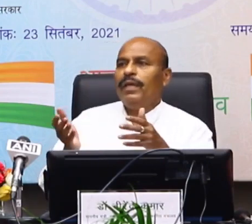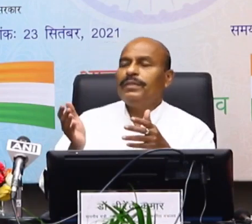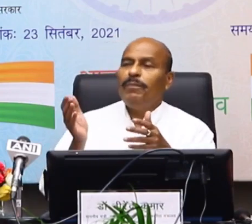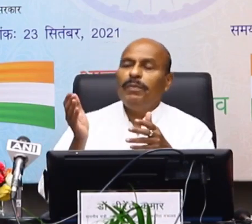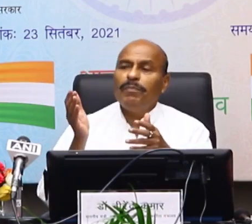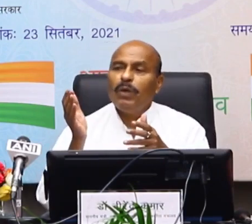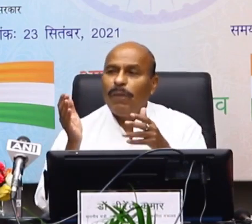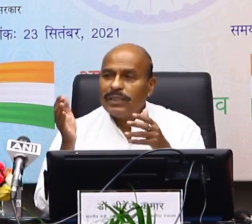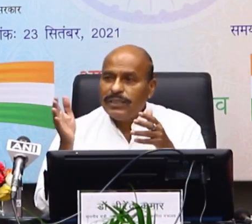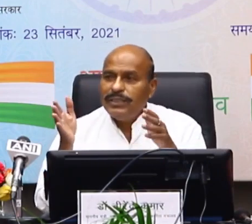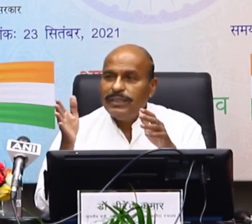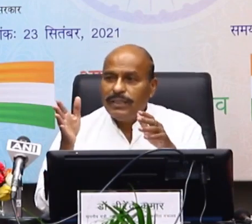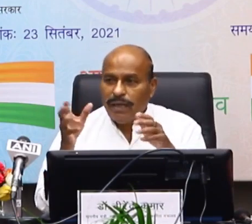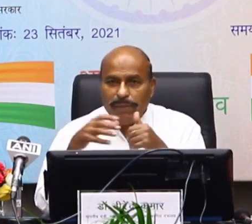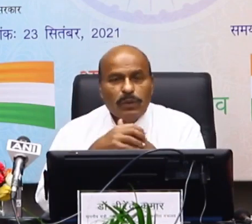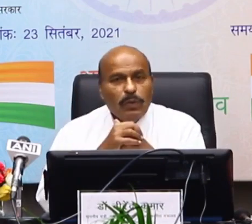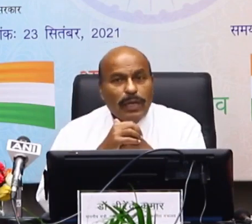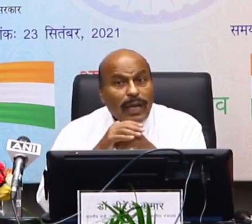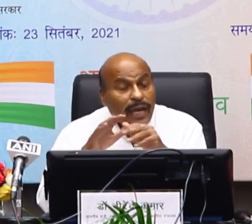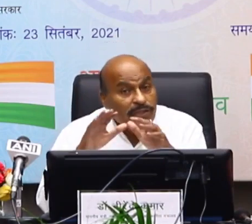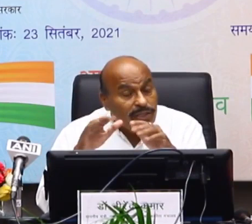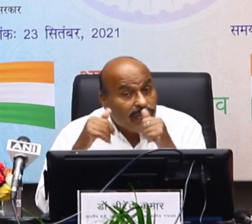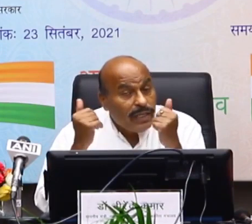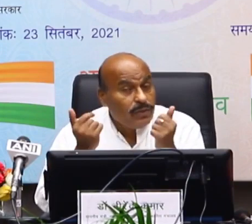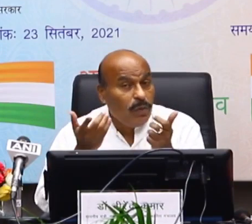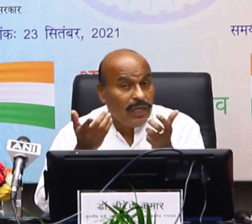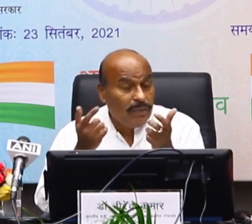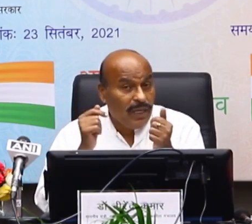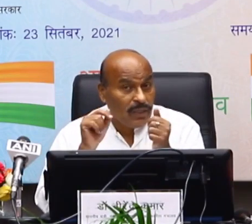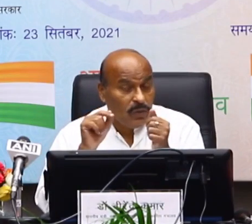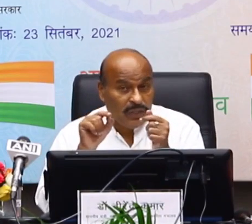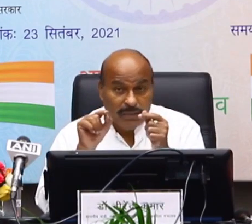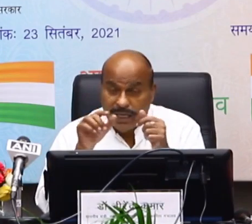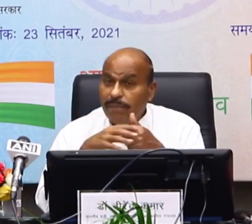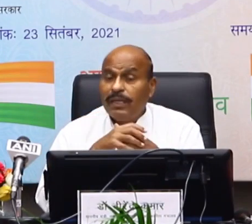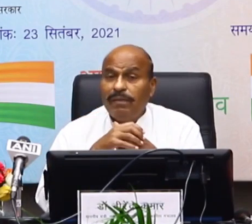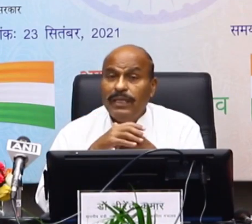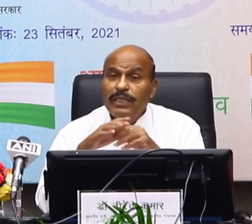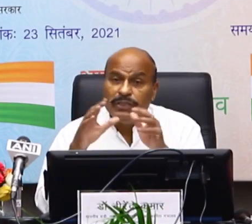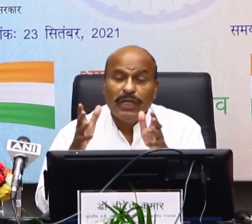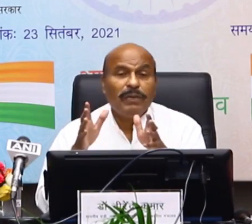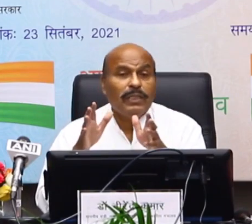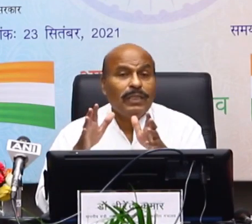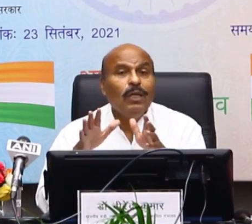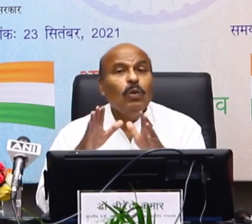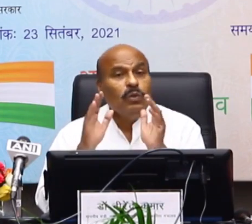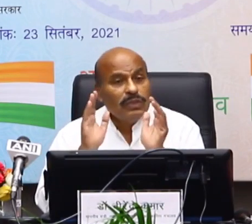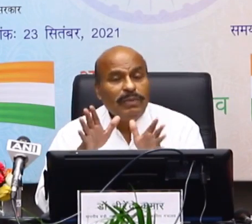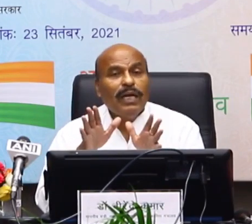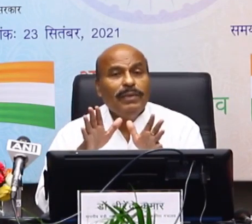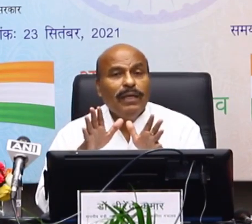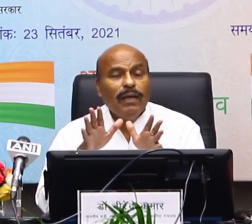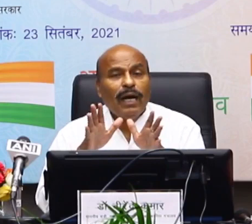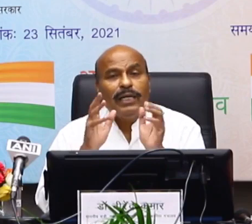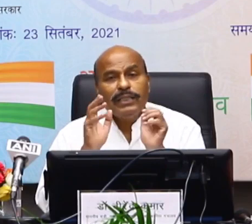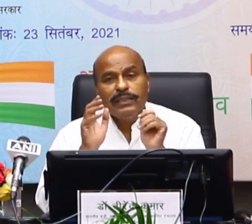हमारे बी गोपाल कृष्ण जी यहाँ पर जुड़े हुए हैं, ऐसे सारे जो हमारे दिव्यांगजनों के क्षेत्र में काम करने वाले जनप्रतिनिधि, उन सभी